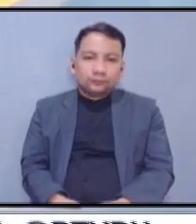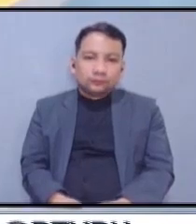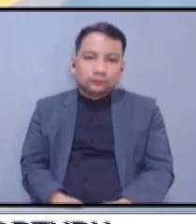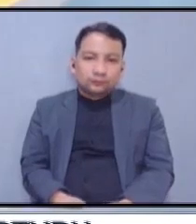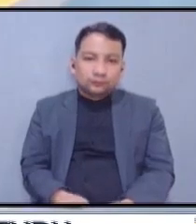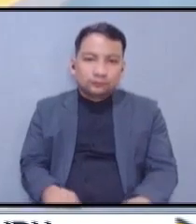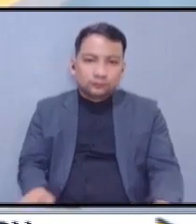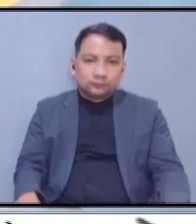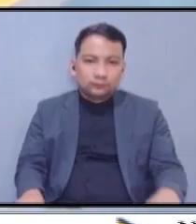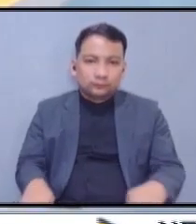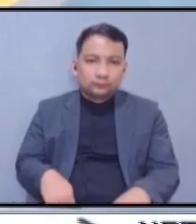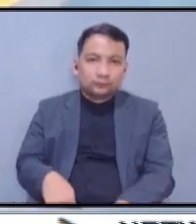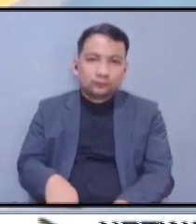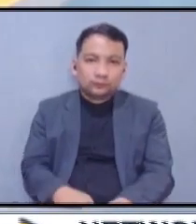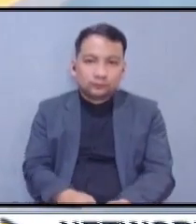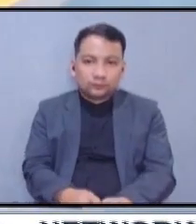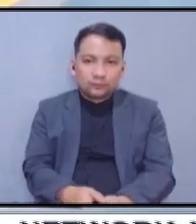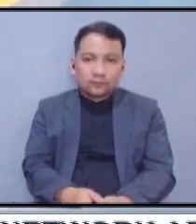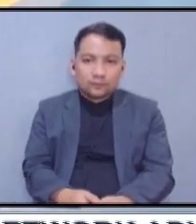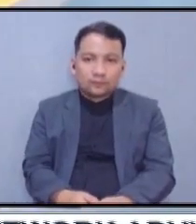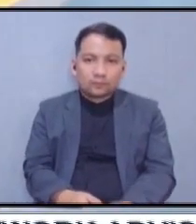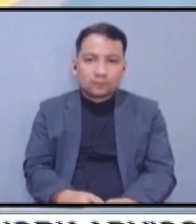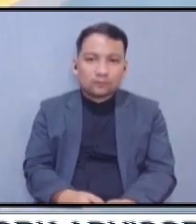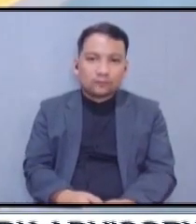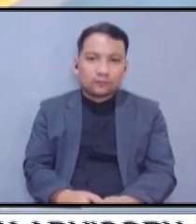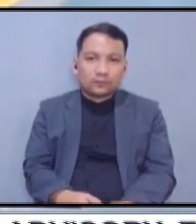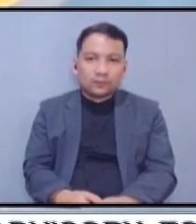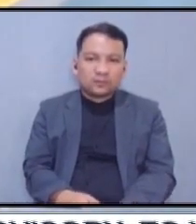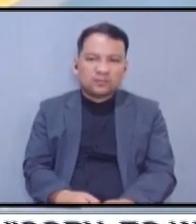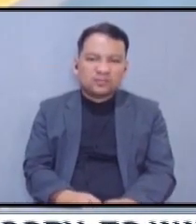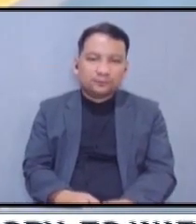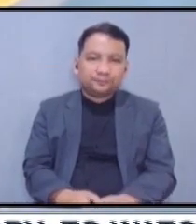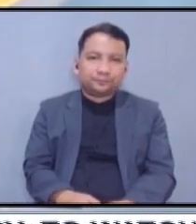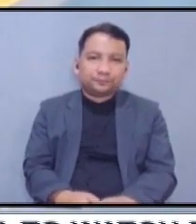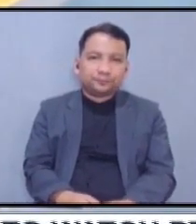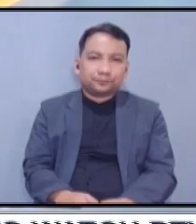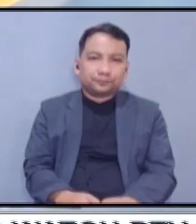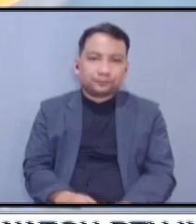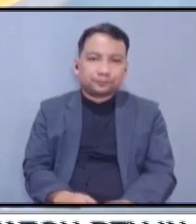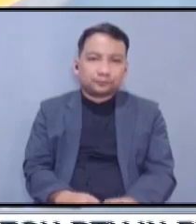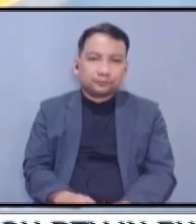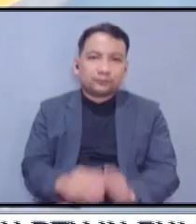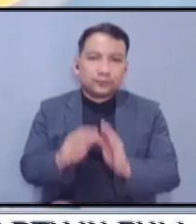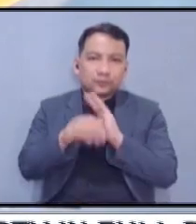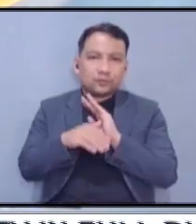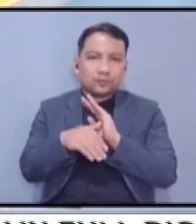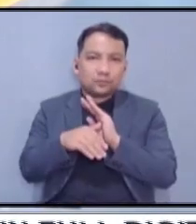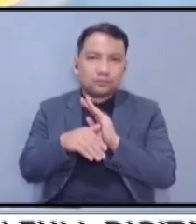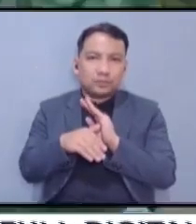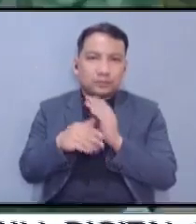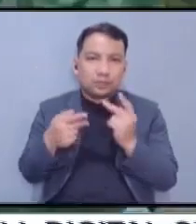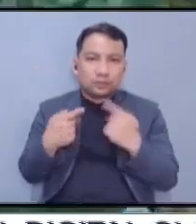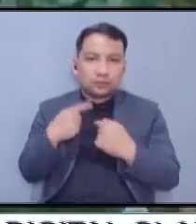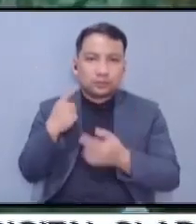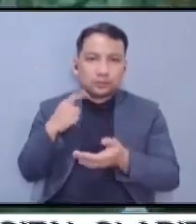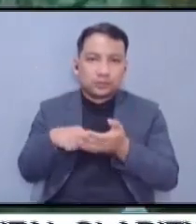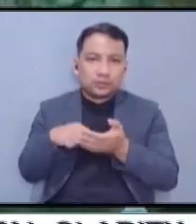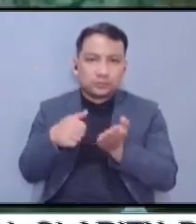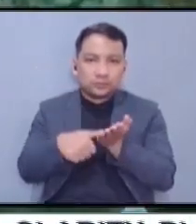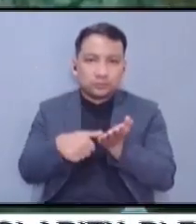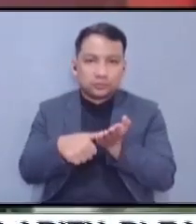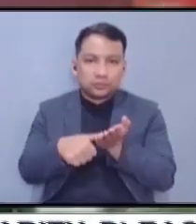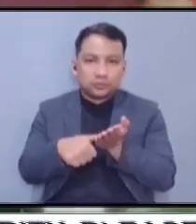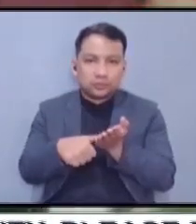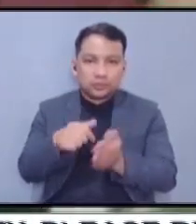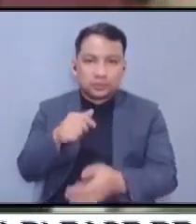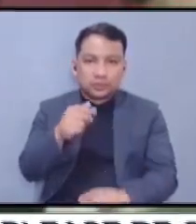Nagsagawa pong COMELEC ng voters registration sa Sitio Kapihan, Barangay Ensering, Socorro, Surigao del Norte. Ito ang lugar ng kontrobersyal na leader